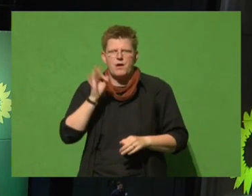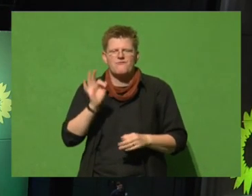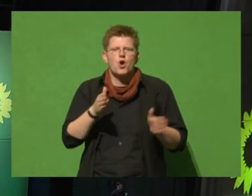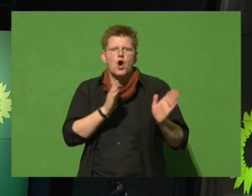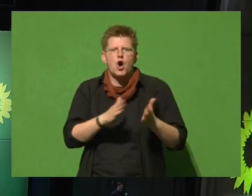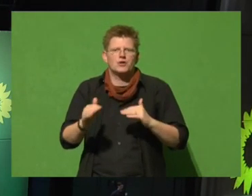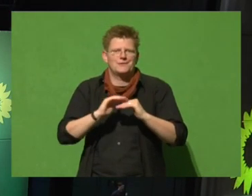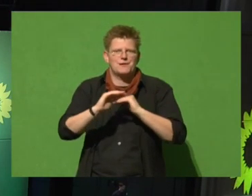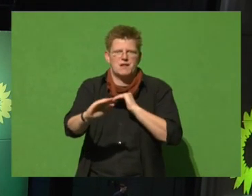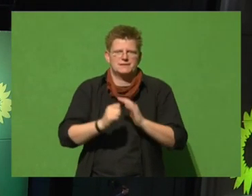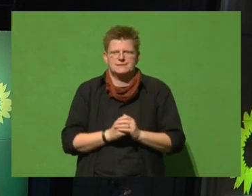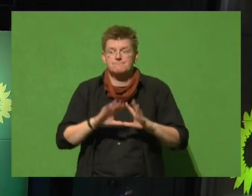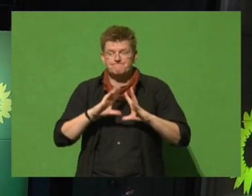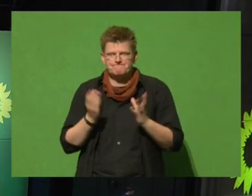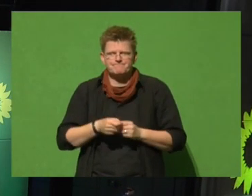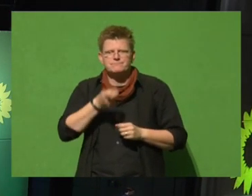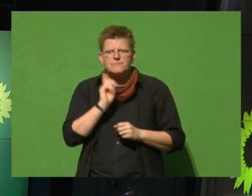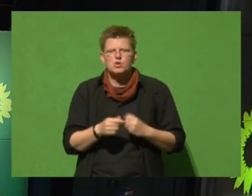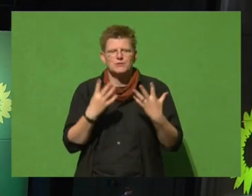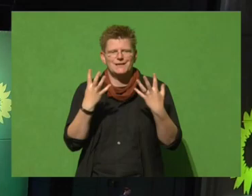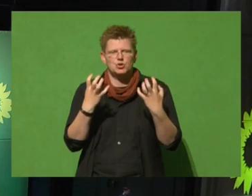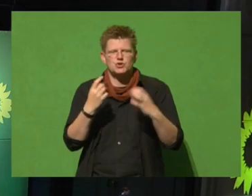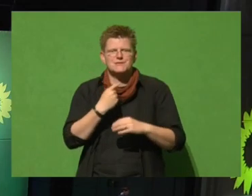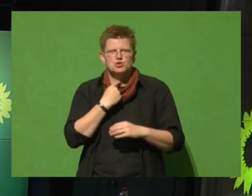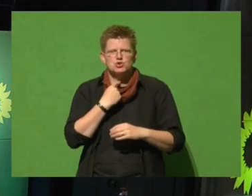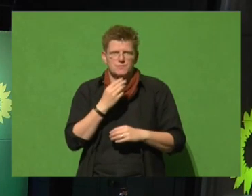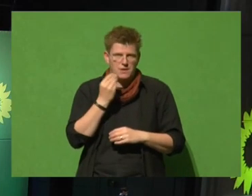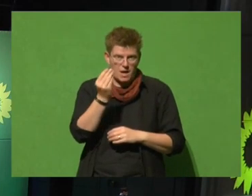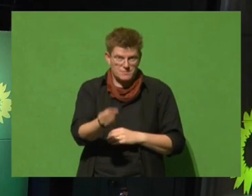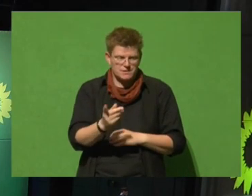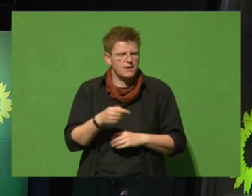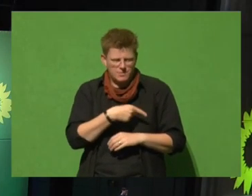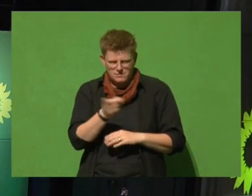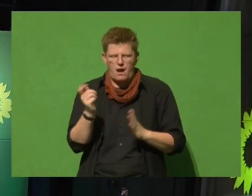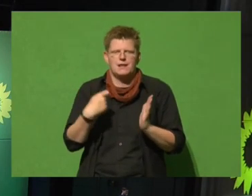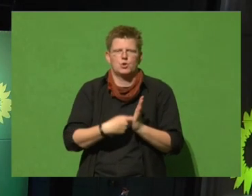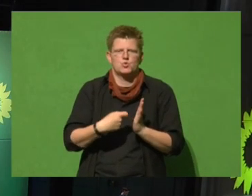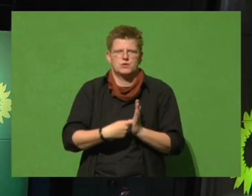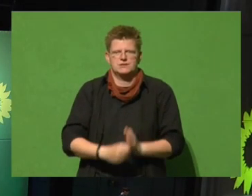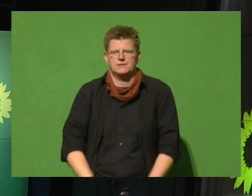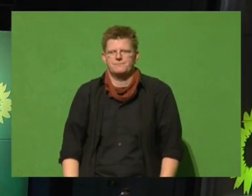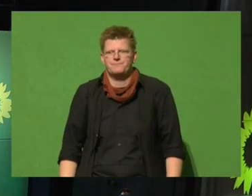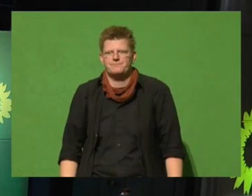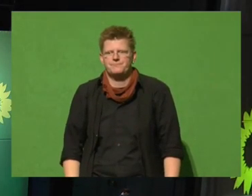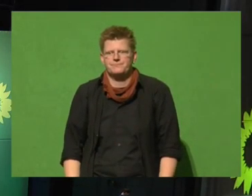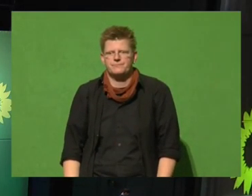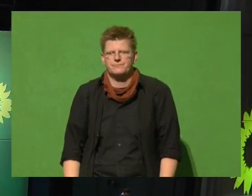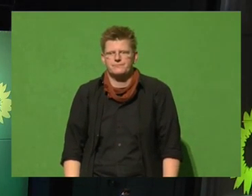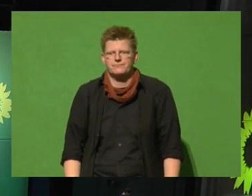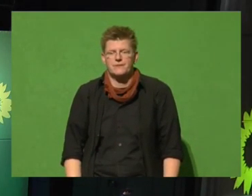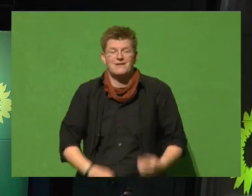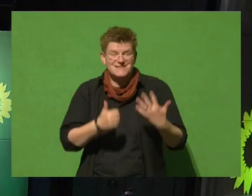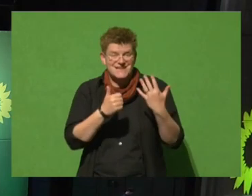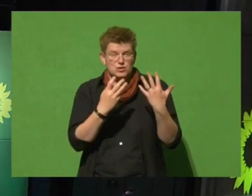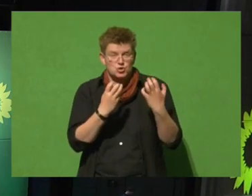Dort wurden 190 Stimmen abgegeben. Die waren alle gültig. Das Quorum liegt damit bei 96